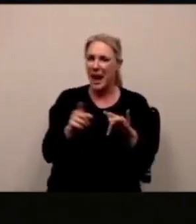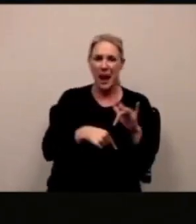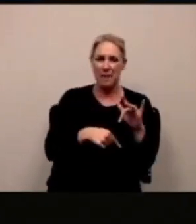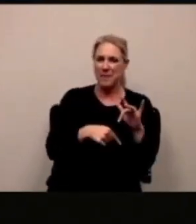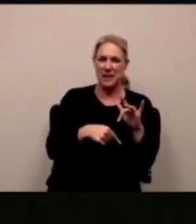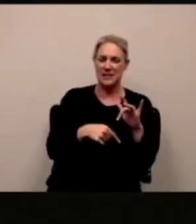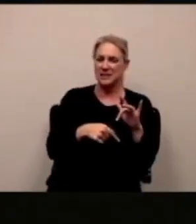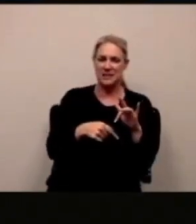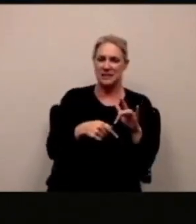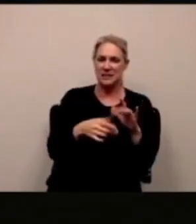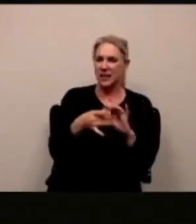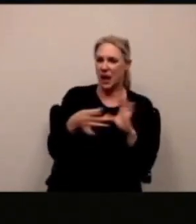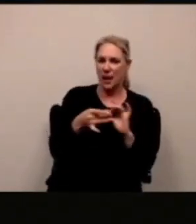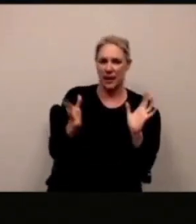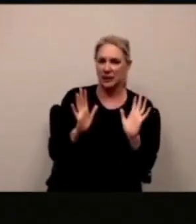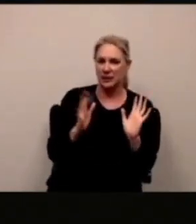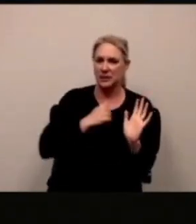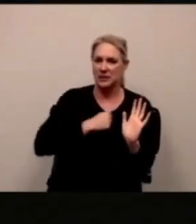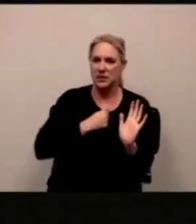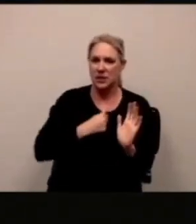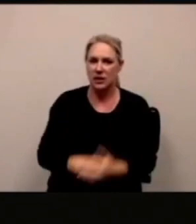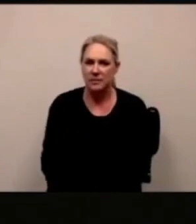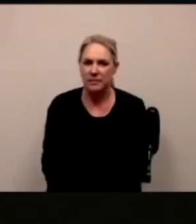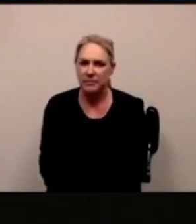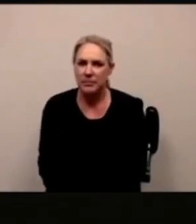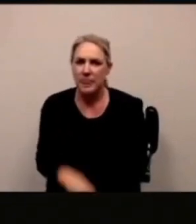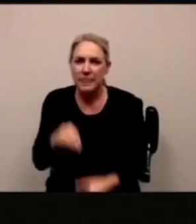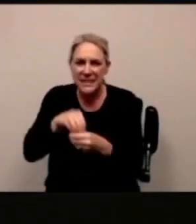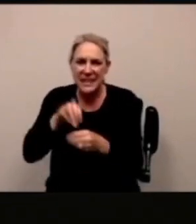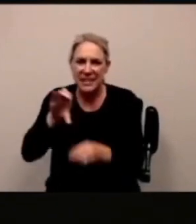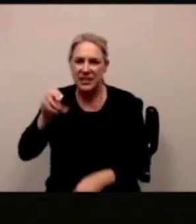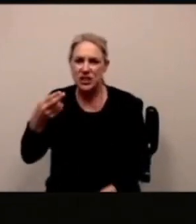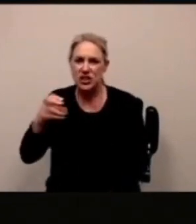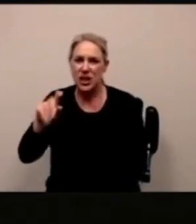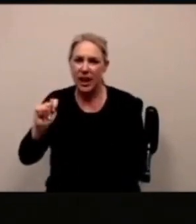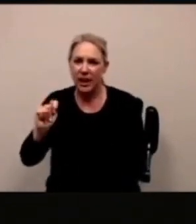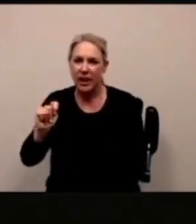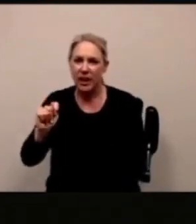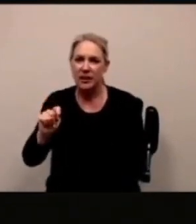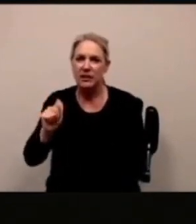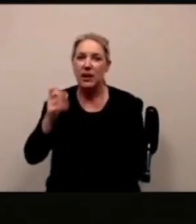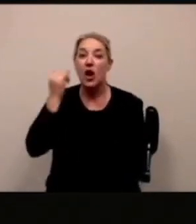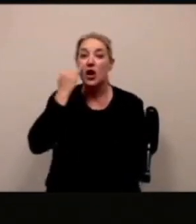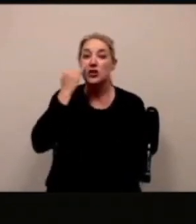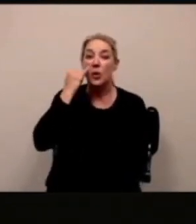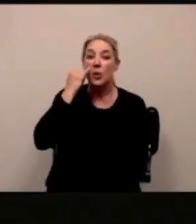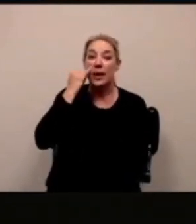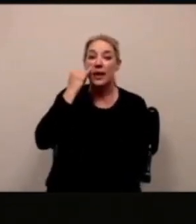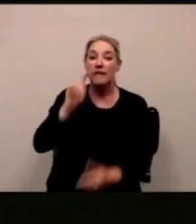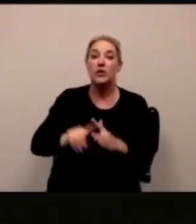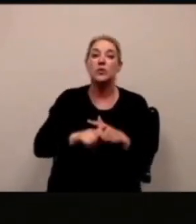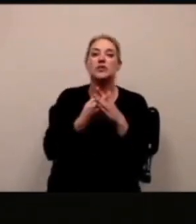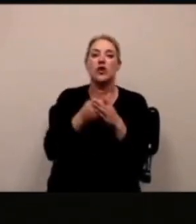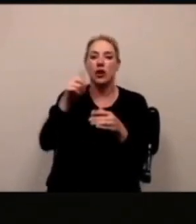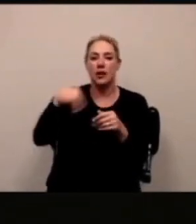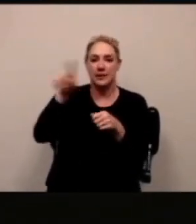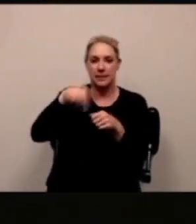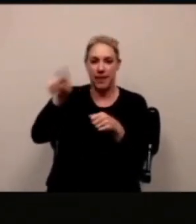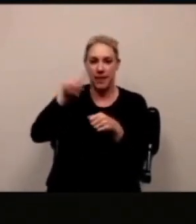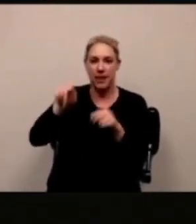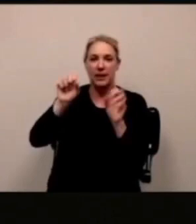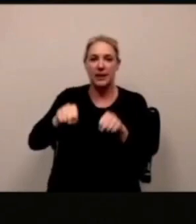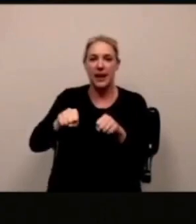すいません元の後言語の通訳がお聞き取れないというふうな状況が生じてしまいました申し訳ありません